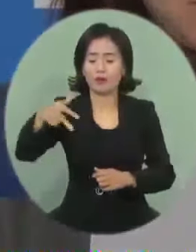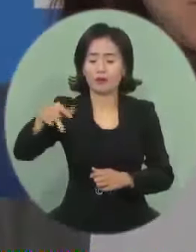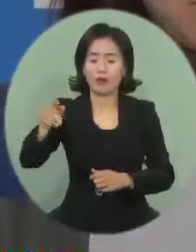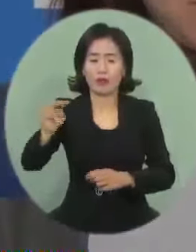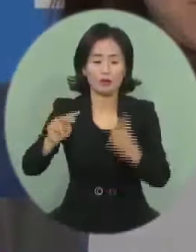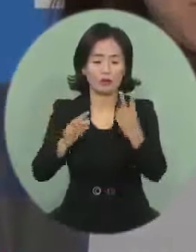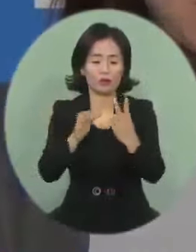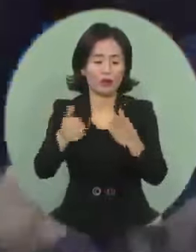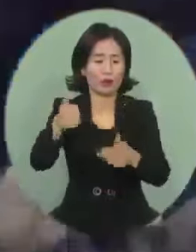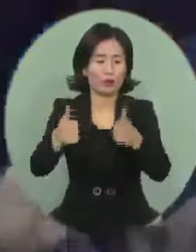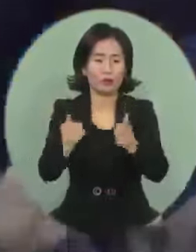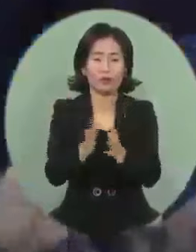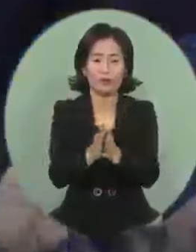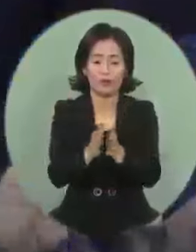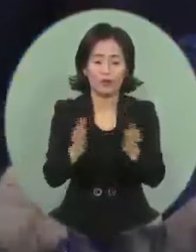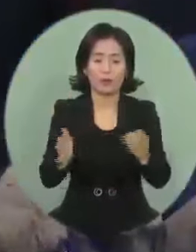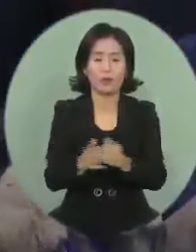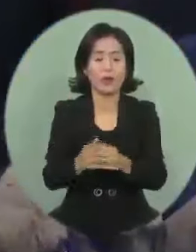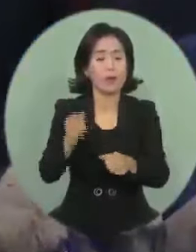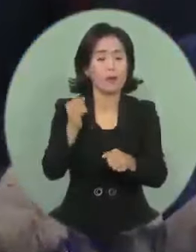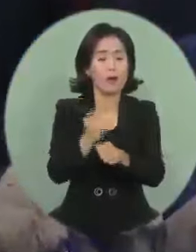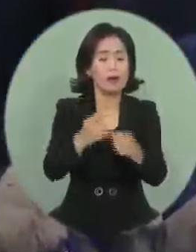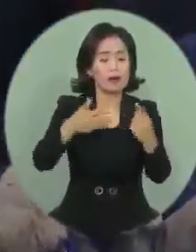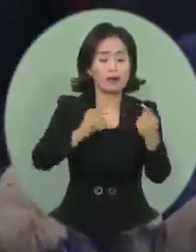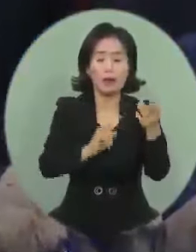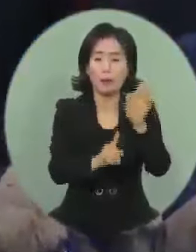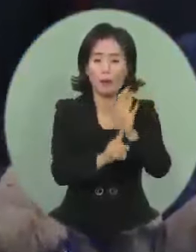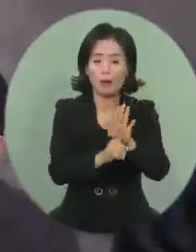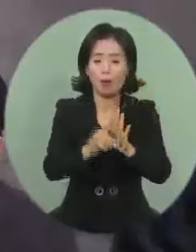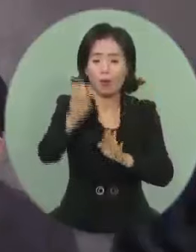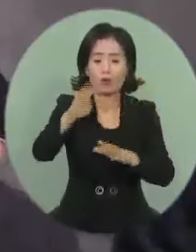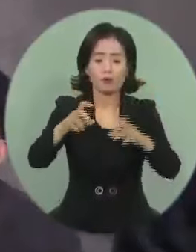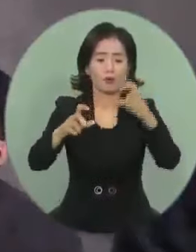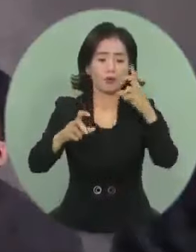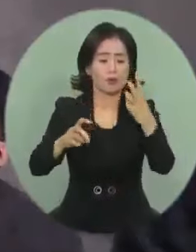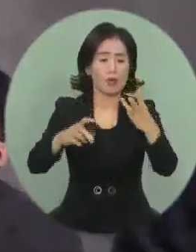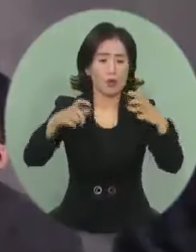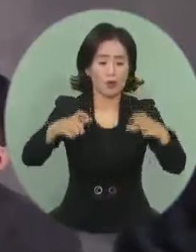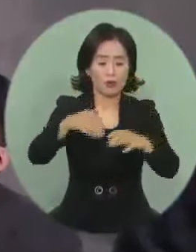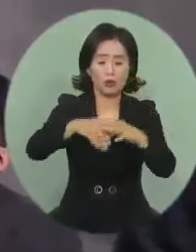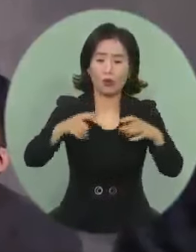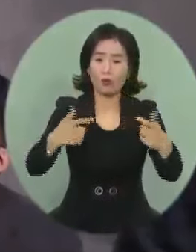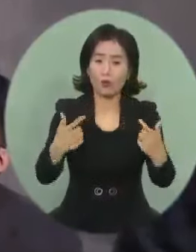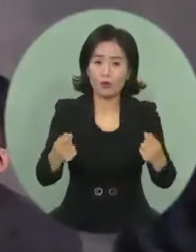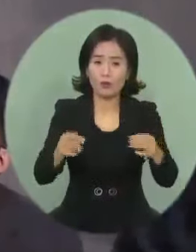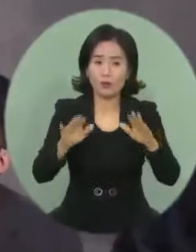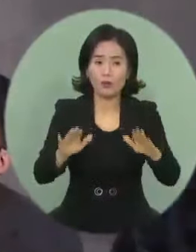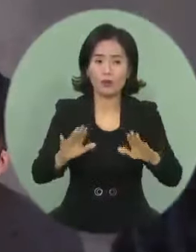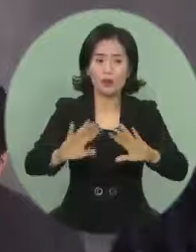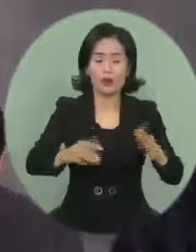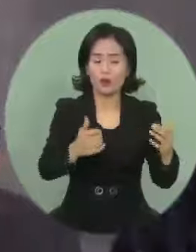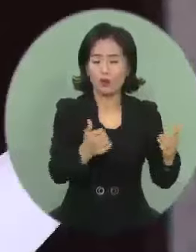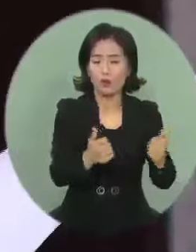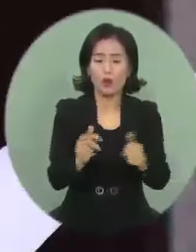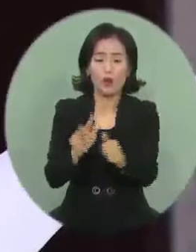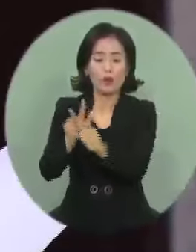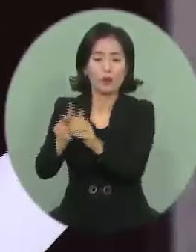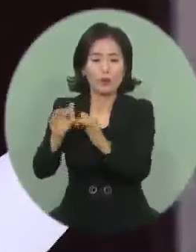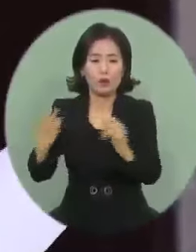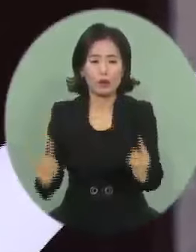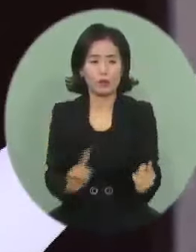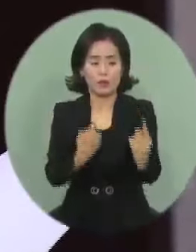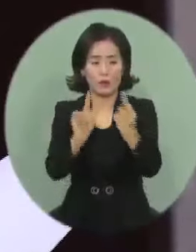2인 경선입니다. 이미 1차에서 발표된 광주 세 곳의 선거구와 마찬가지로 이번에도 현역 의원과 도전자의